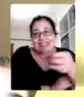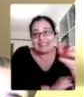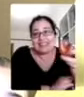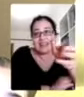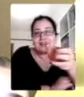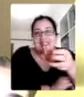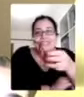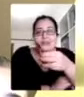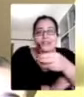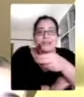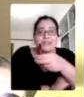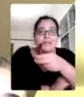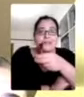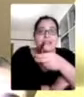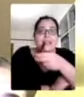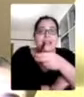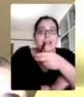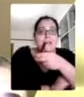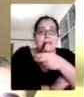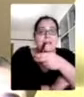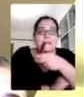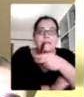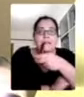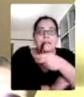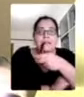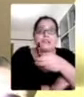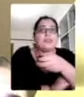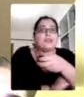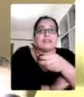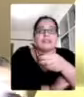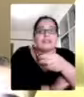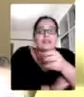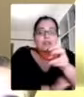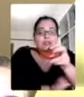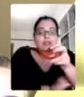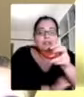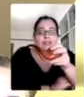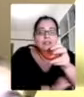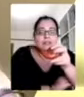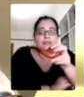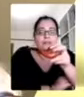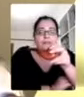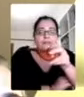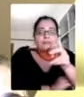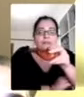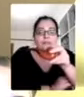İnsanlar Tadı genelde değişiyor. içer bitirir güzel şey. Tadı değişiyor sanki Yok, demiş tadı Hüseyin. değişti. Değişiyor. Ben şu anda...